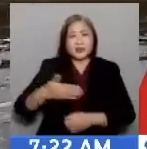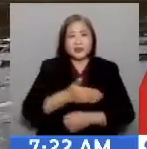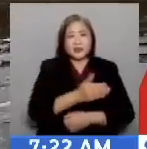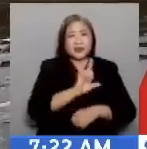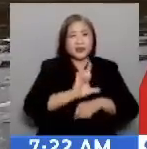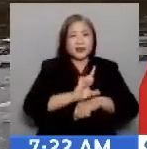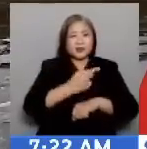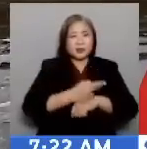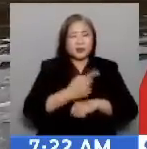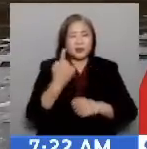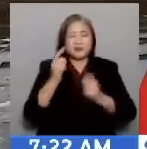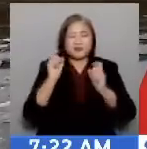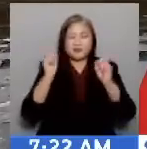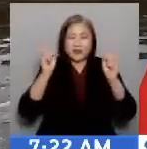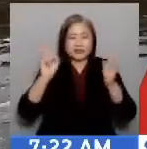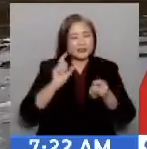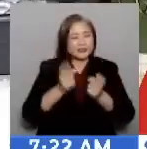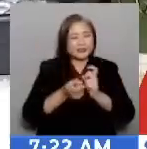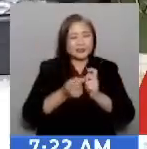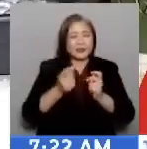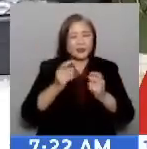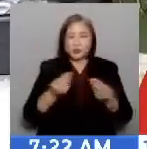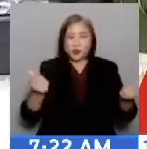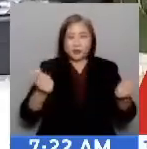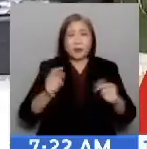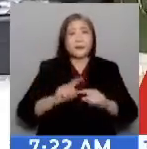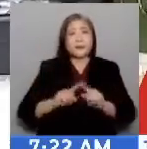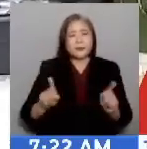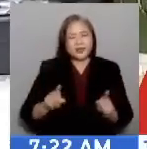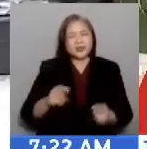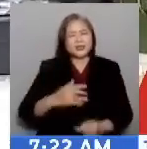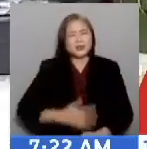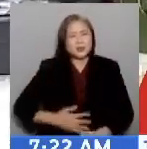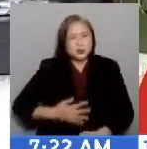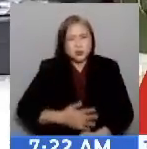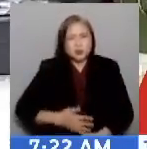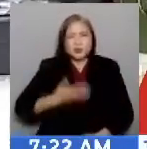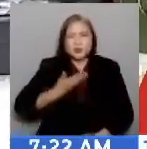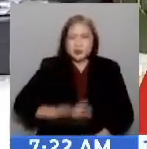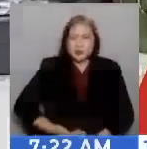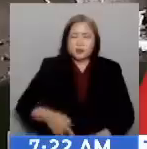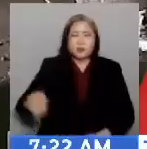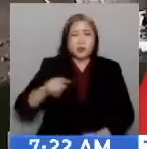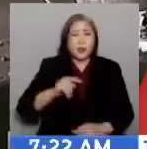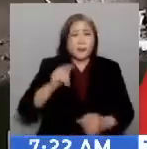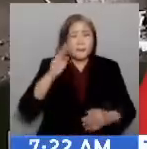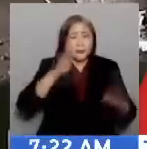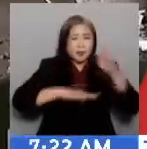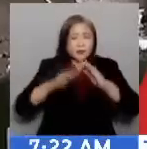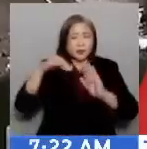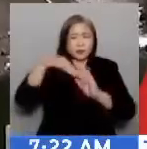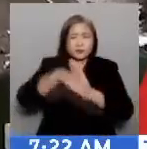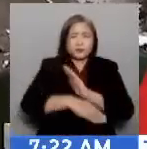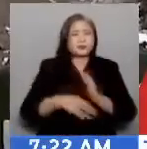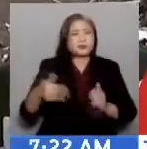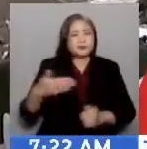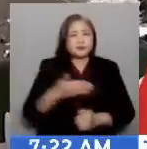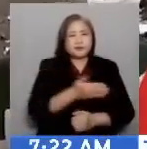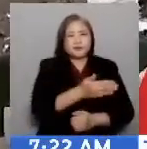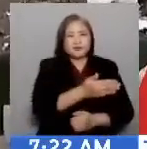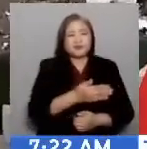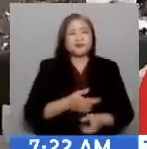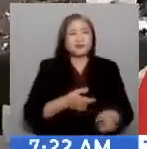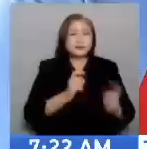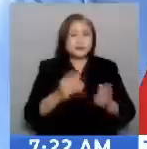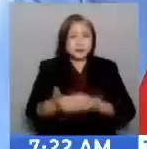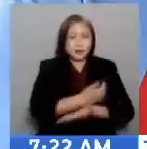Pero dahil sapul sa sikmura ng lahat ang problema ng bumababang produksyon ng isda, sana raw ay tuloy-tuloy ang